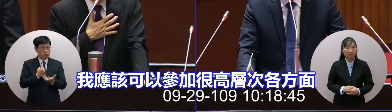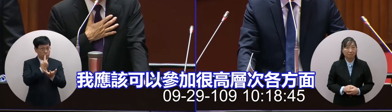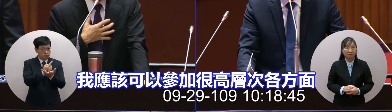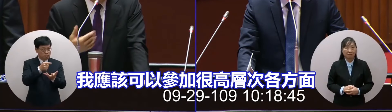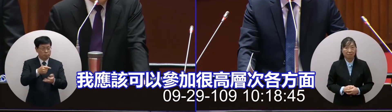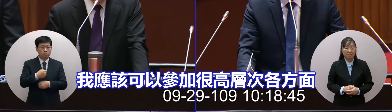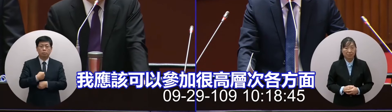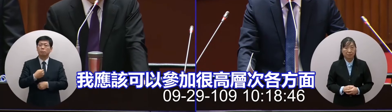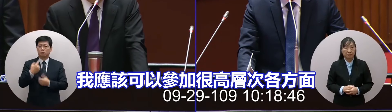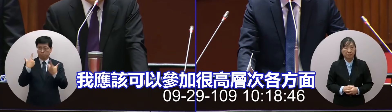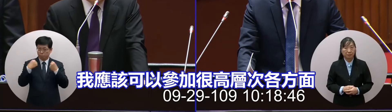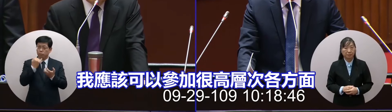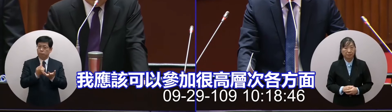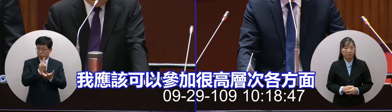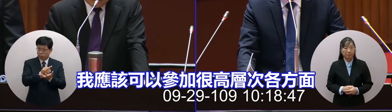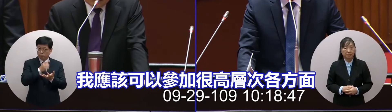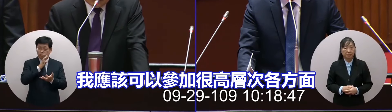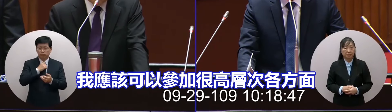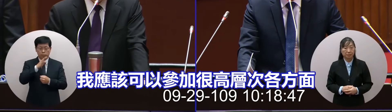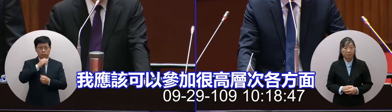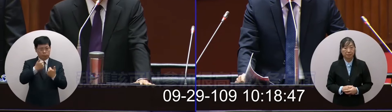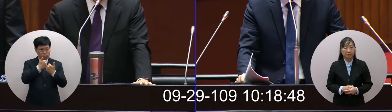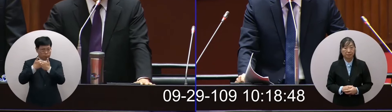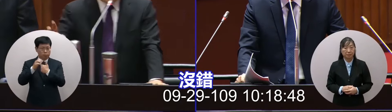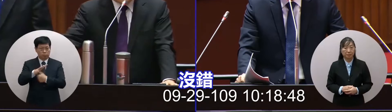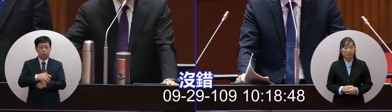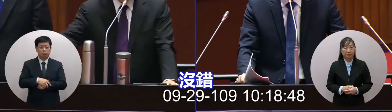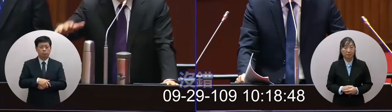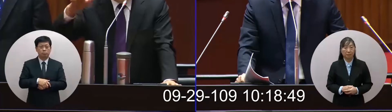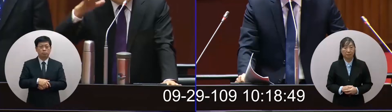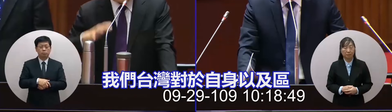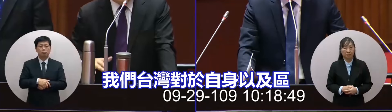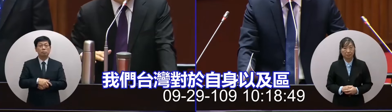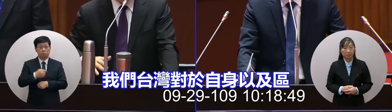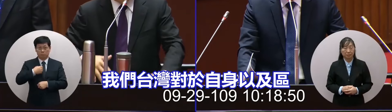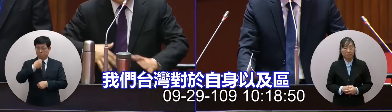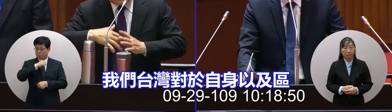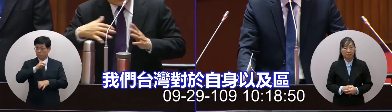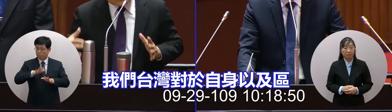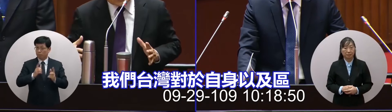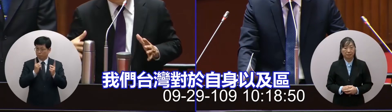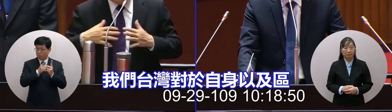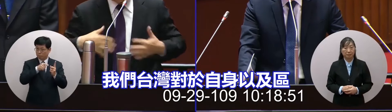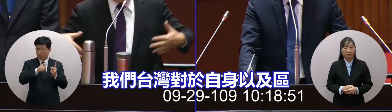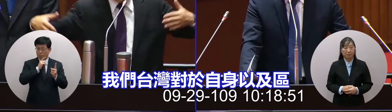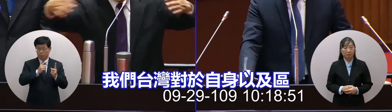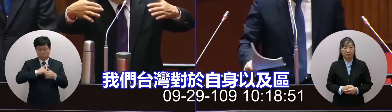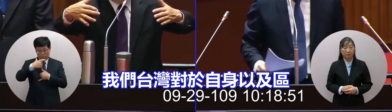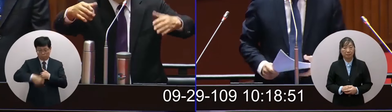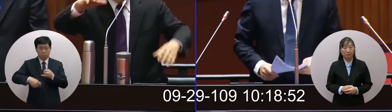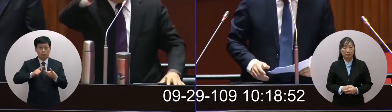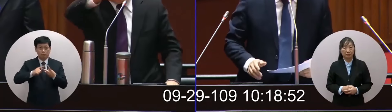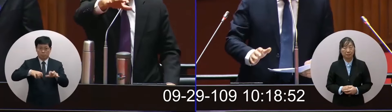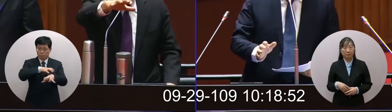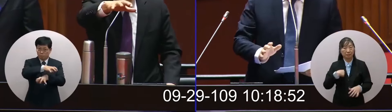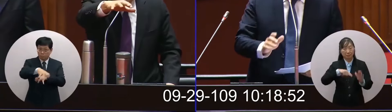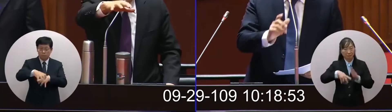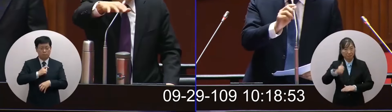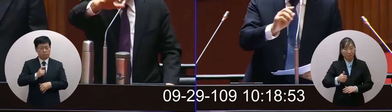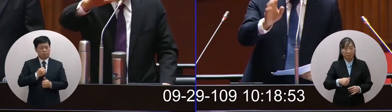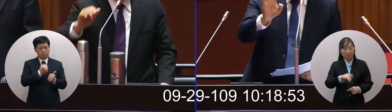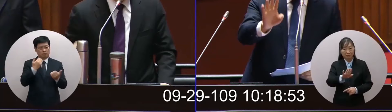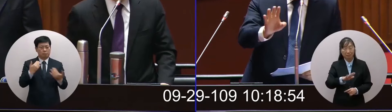哈，因为我应该可以参加很高层次各方面， 没错， 就是我们台湾对于自身以及区域， 不是啊，院长 相